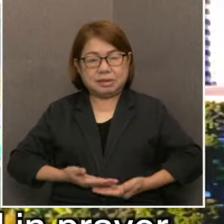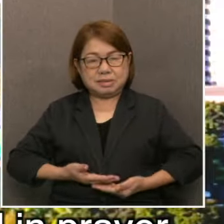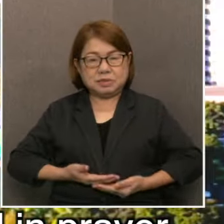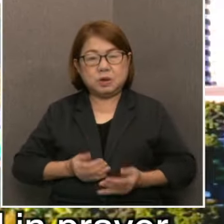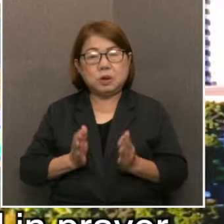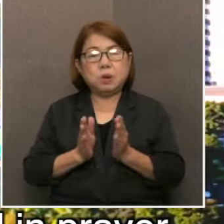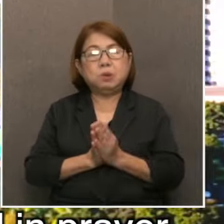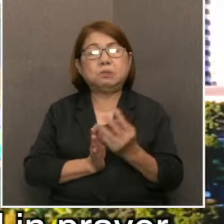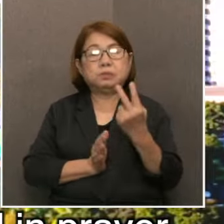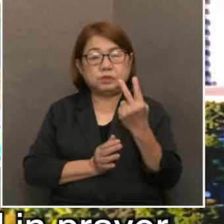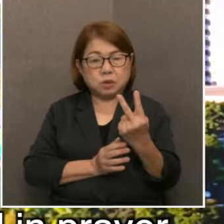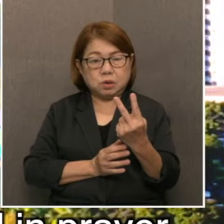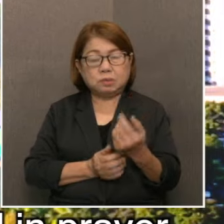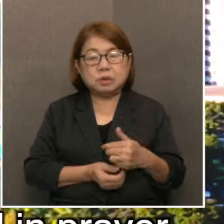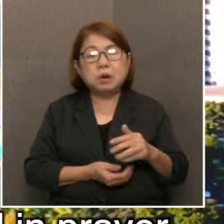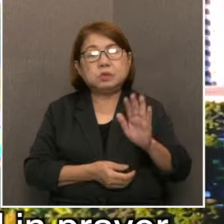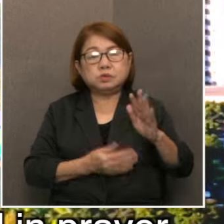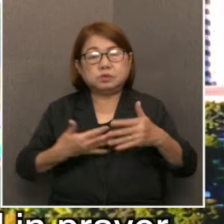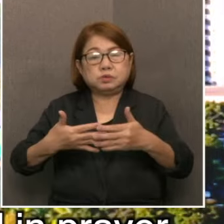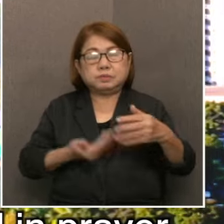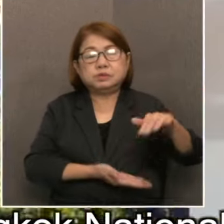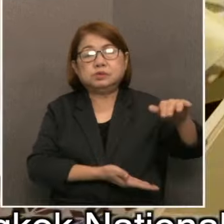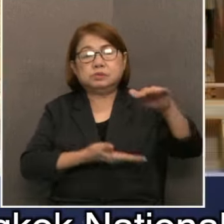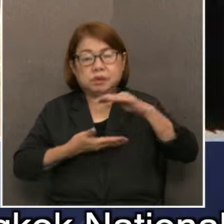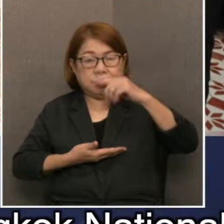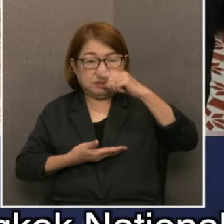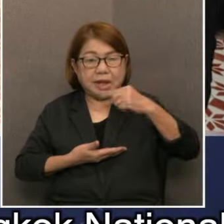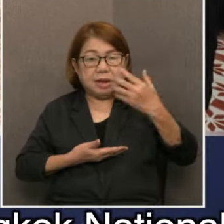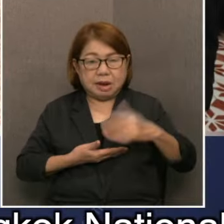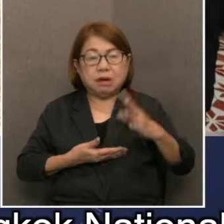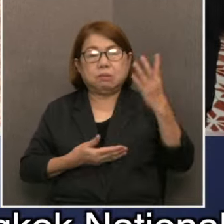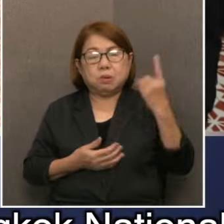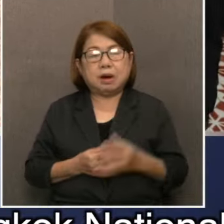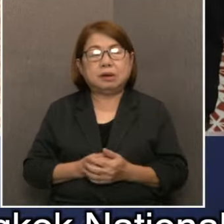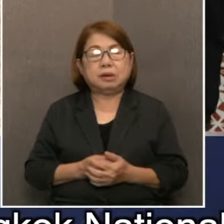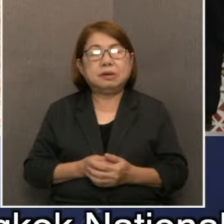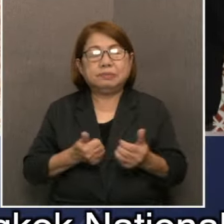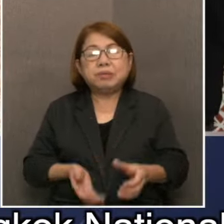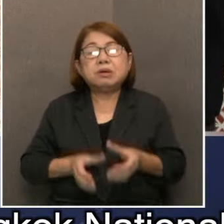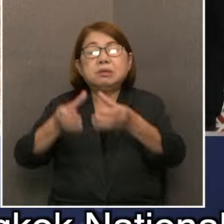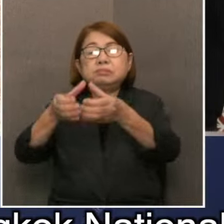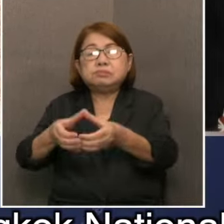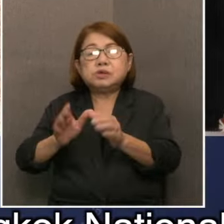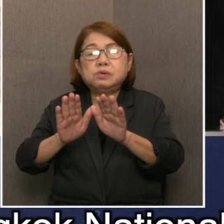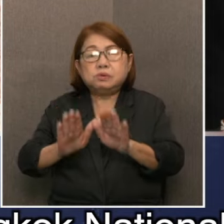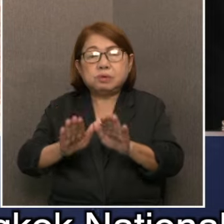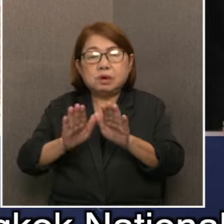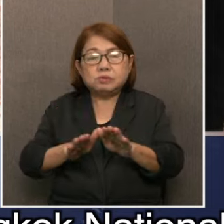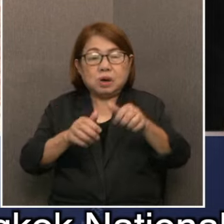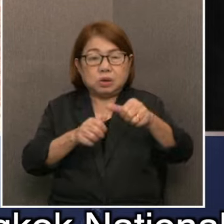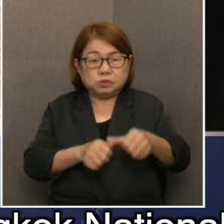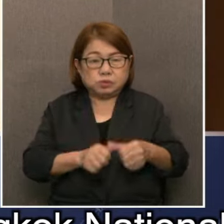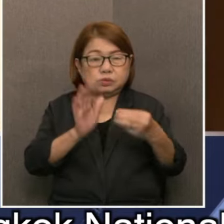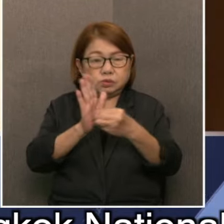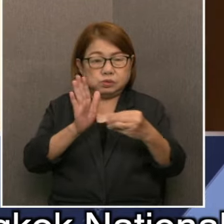ะหลังจากเดินทางกลับมาถึงไทยเมื่อวานที่ผ่านมาค่ะโดยหลังจากนี้จะจัดแสดงไว้ที่พิพิธภัณฑสถานแห่งชาติพระนครอย่าง